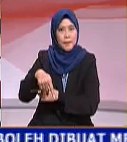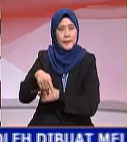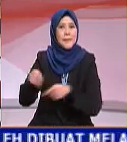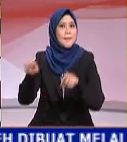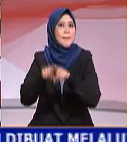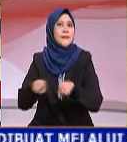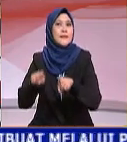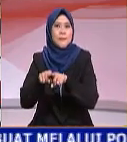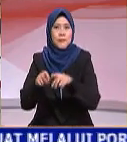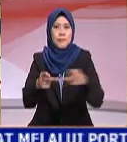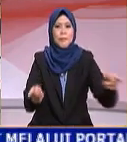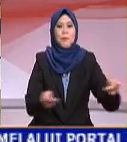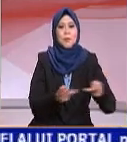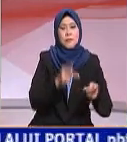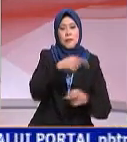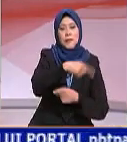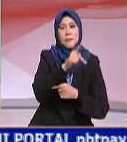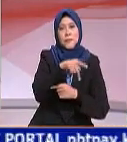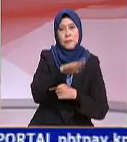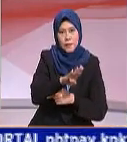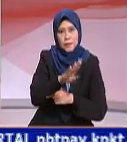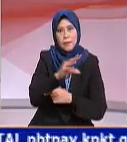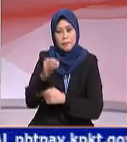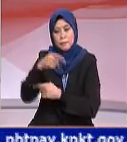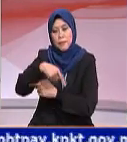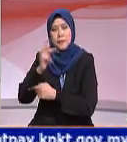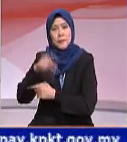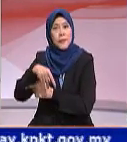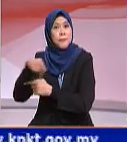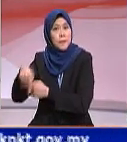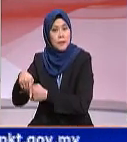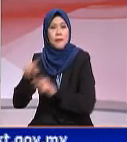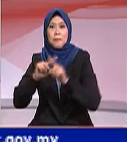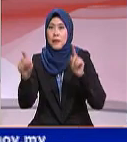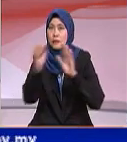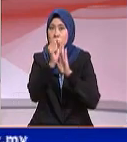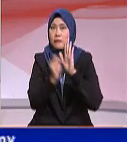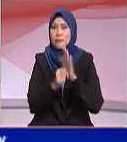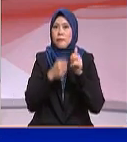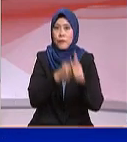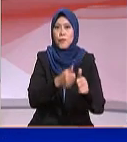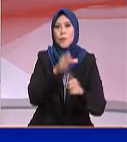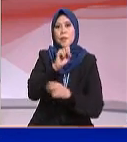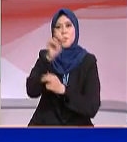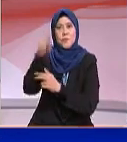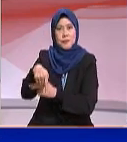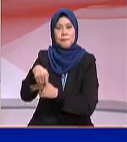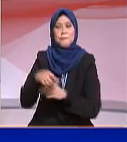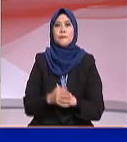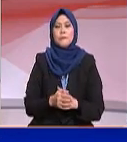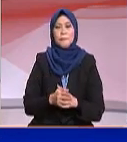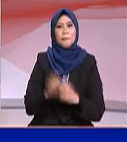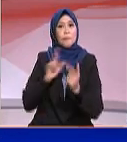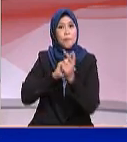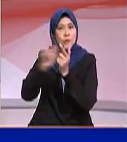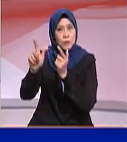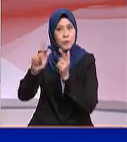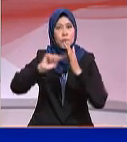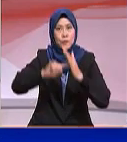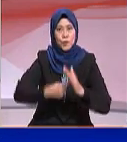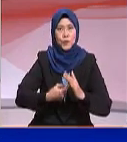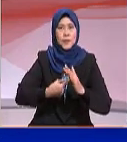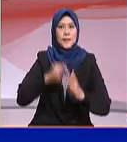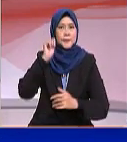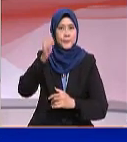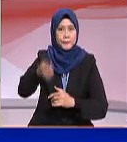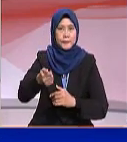sama seperti di kawasan PKPB dan PKPP dengan syarat mematuhi SOP ditetapkan. Kebenaran ini berkuat kuasa